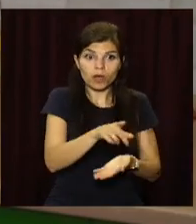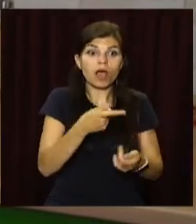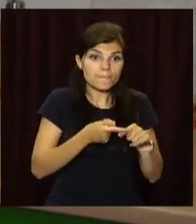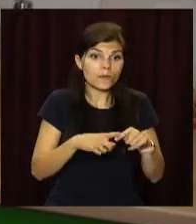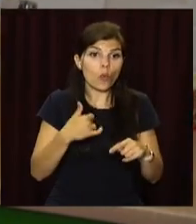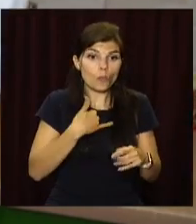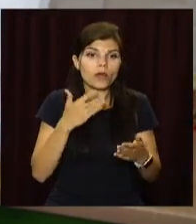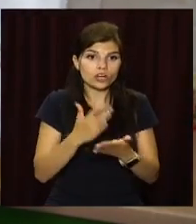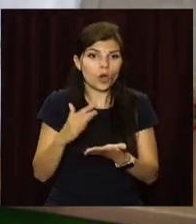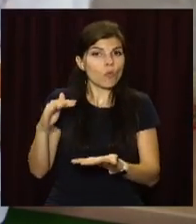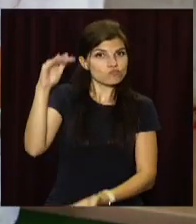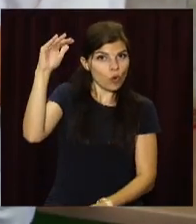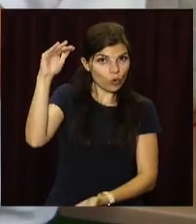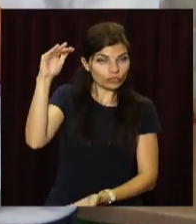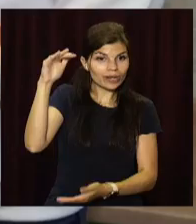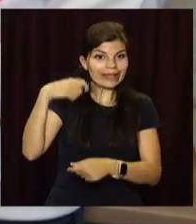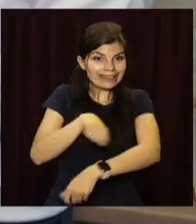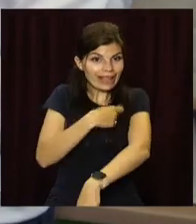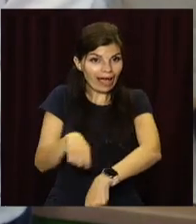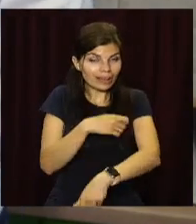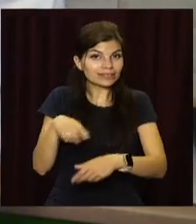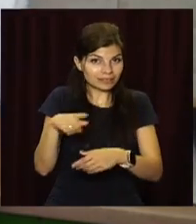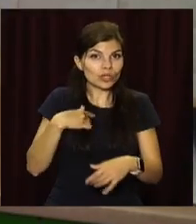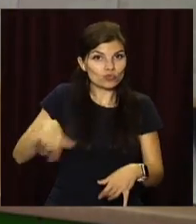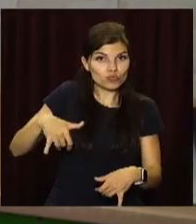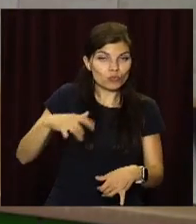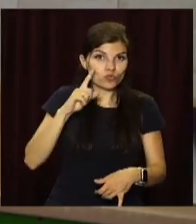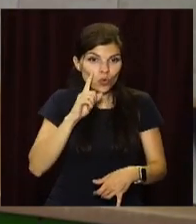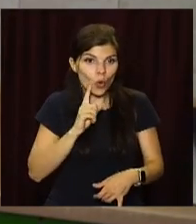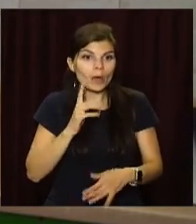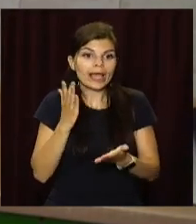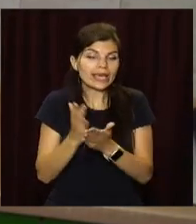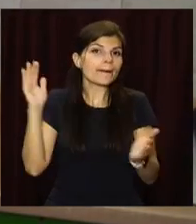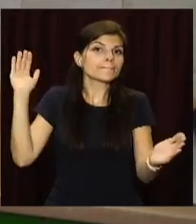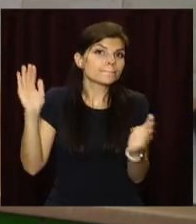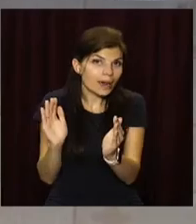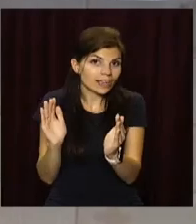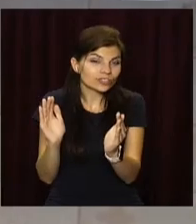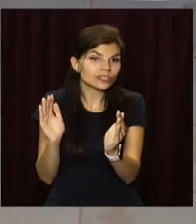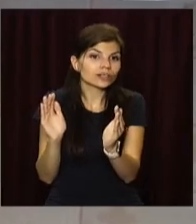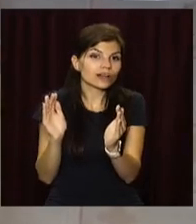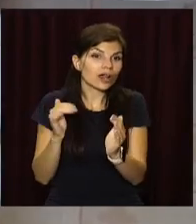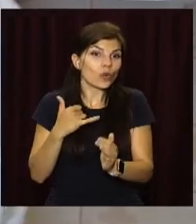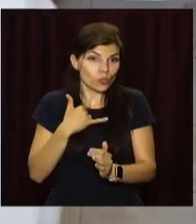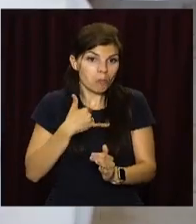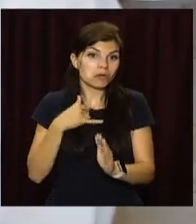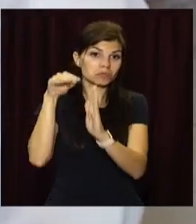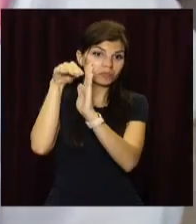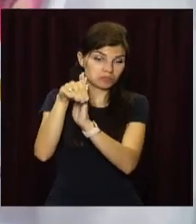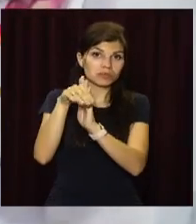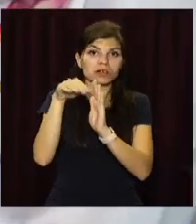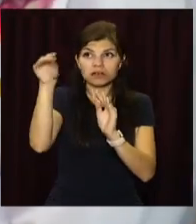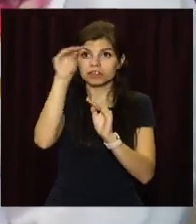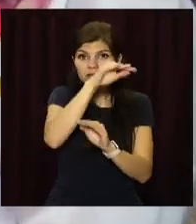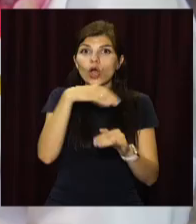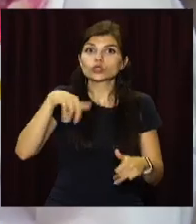от є побільше торба, там, з якою я ходжу, а є поменше торби. Вони в мене лежать скрізь.